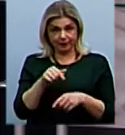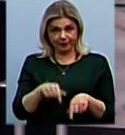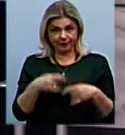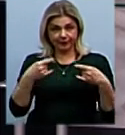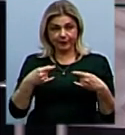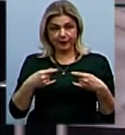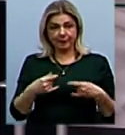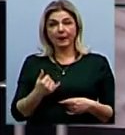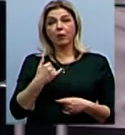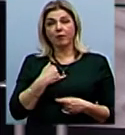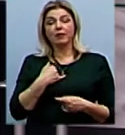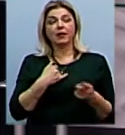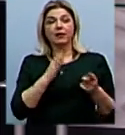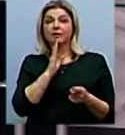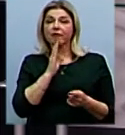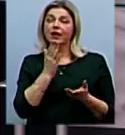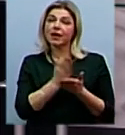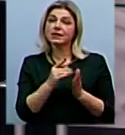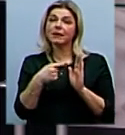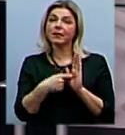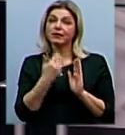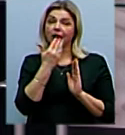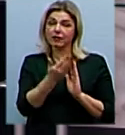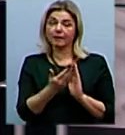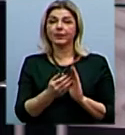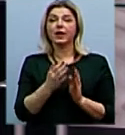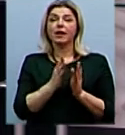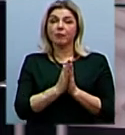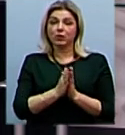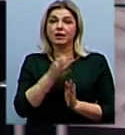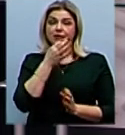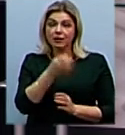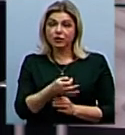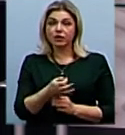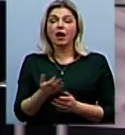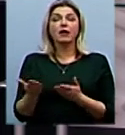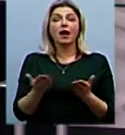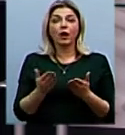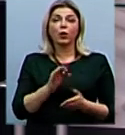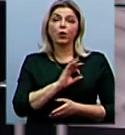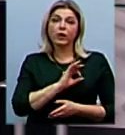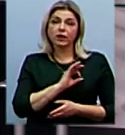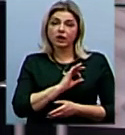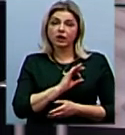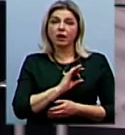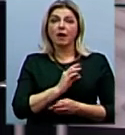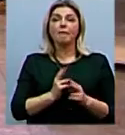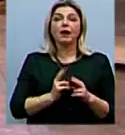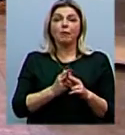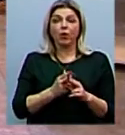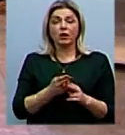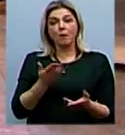мене є запитання до пана Михайла. Скажіть, будь ласка, які юридичні перепони